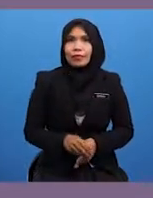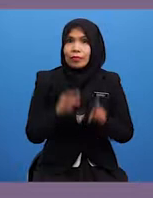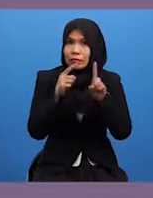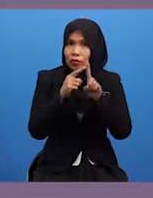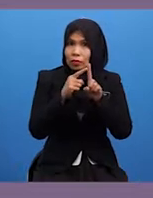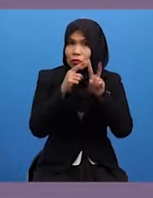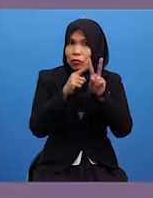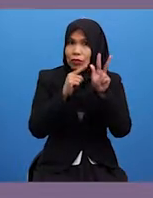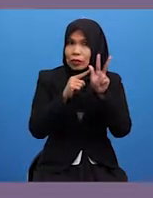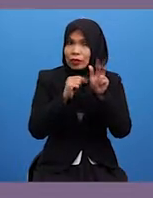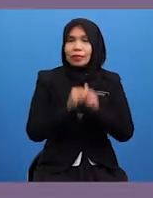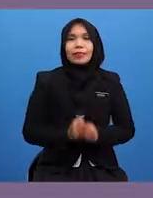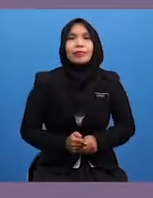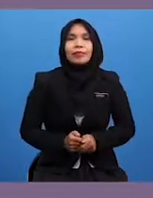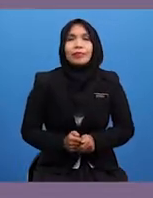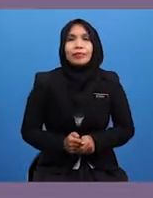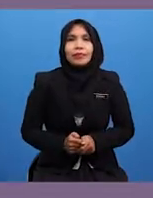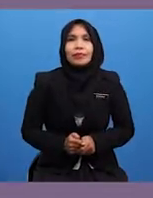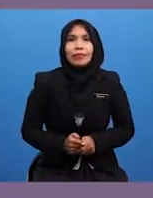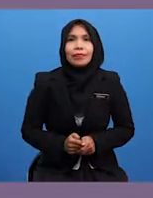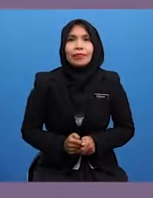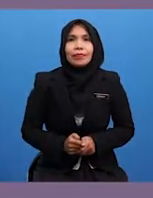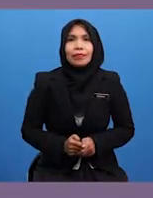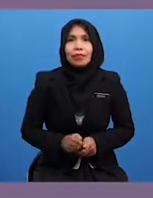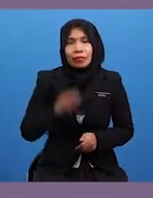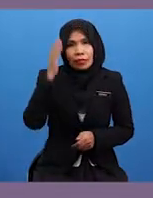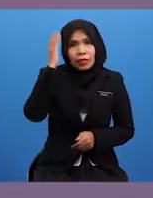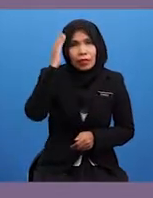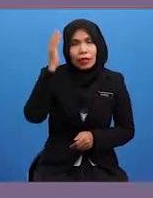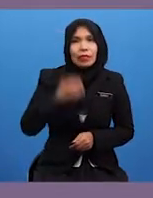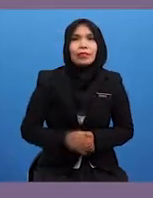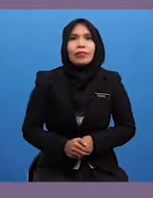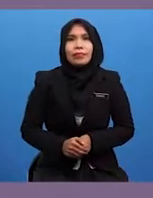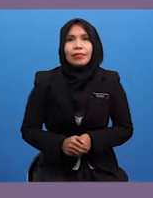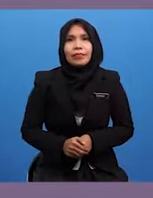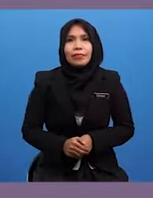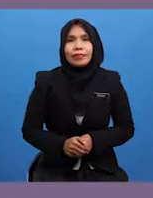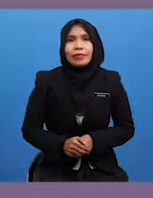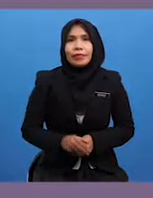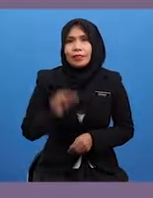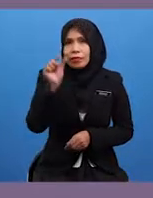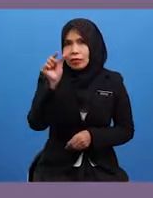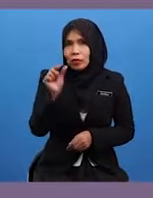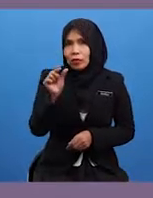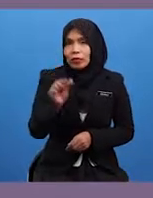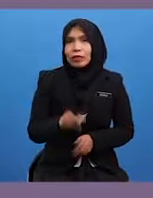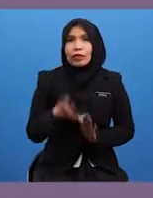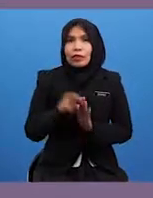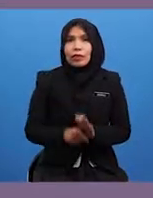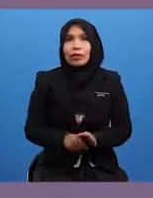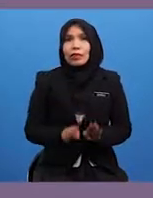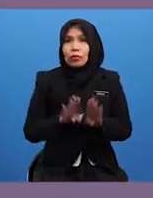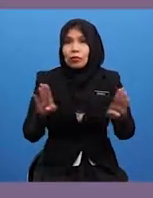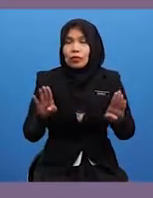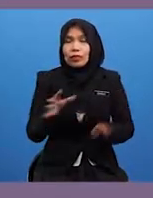simbol mentol. Perlu diingat juga, suis terbuka dan tertutup dilukis dengan simbol yang